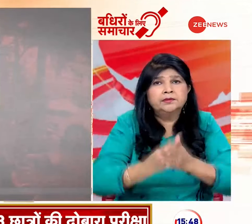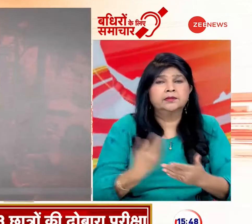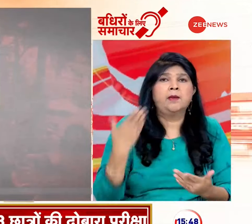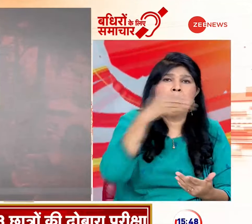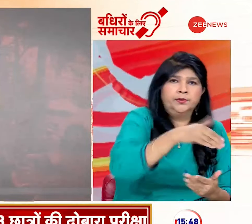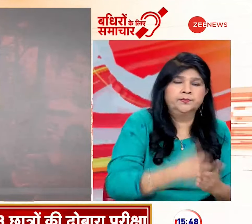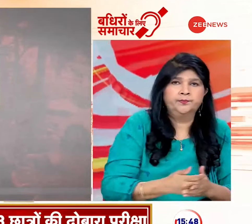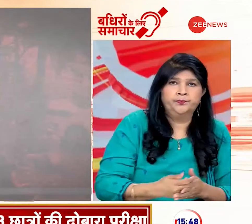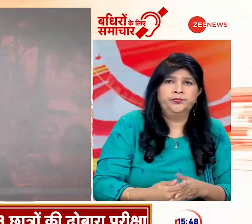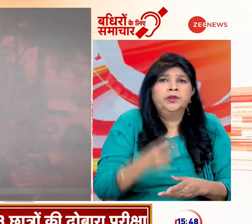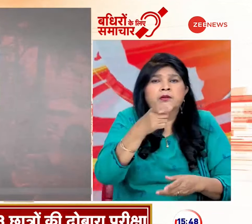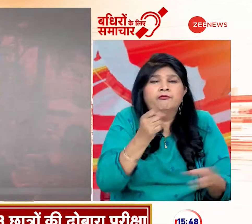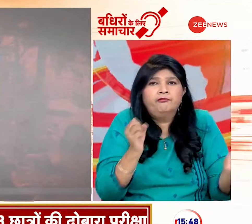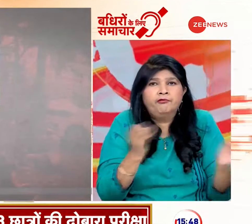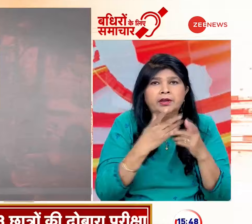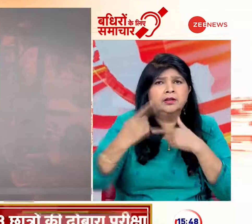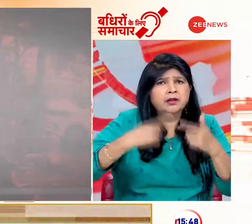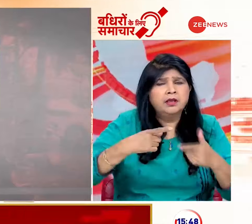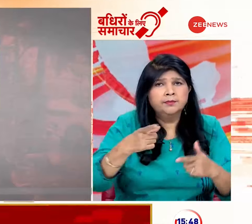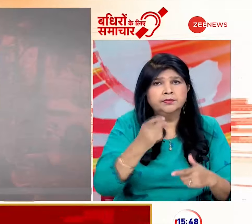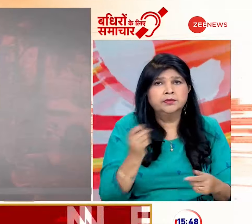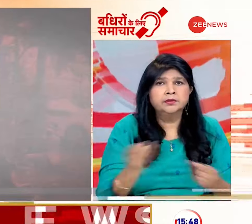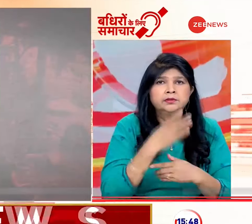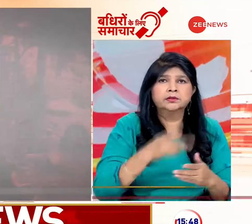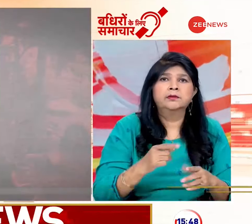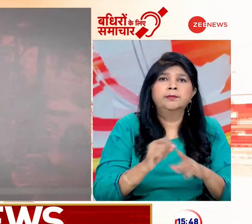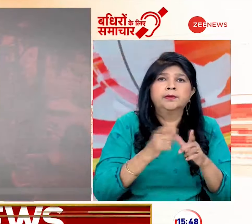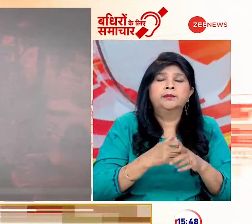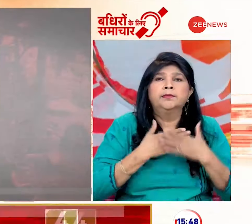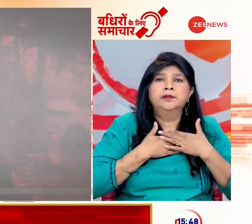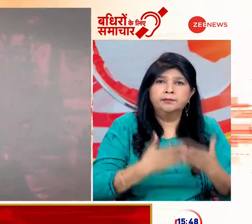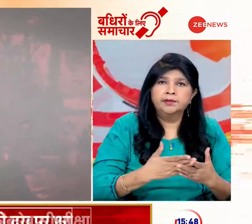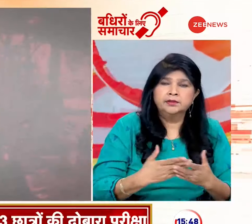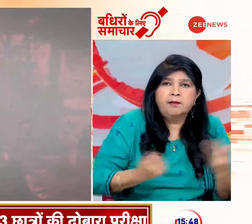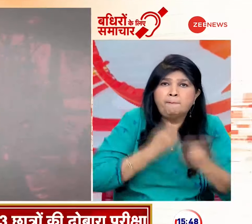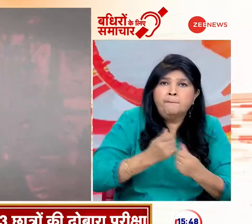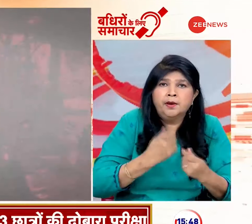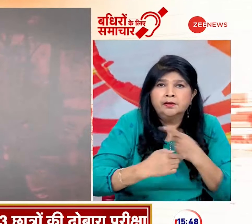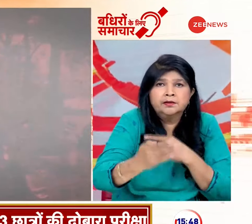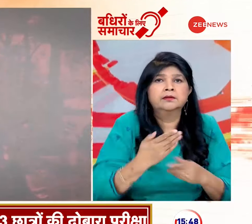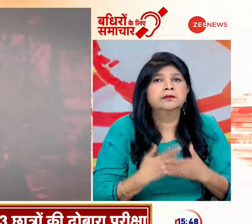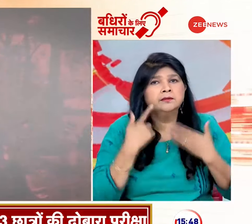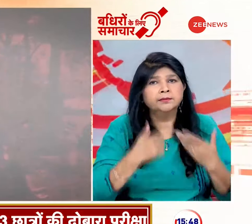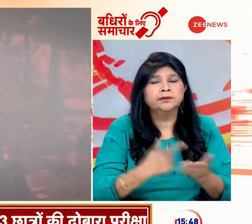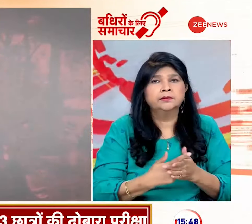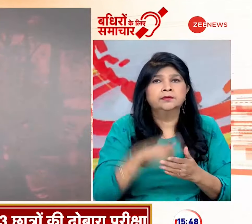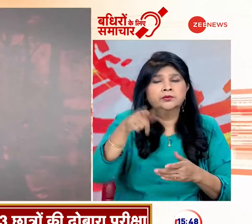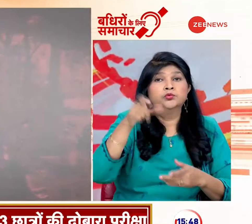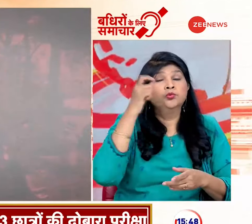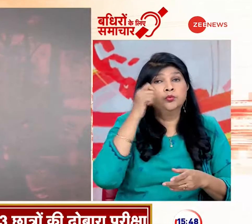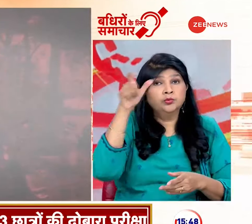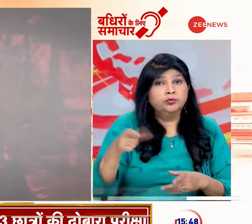पहुंचे और अंधाधुंध फायरिंग करने लगे। जहां प्रॉपर्टी डीलर अपनी जान बचाने के लिए